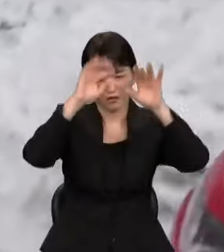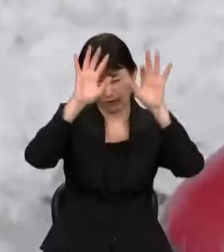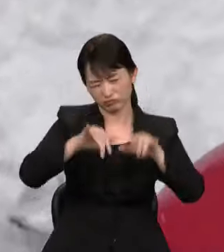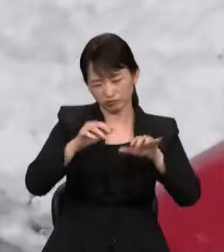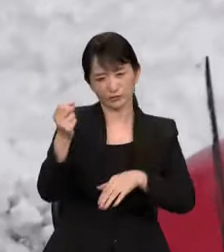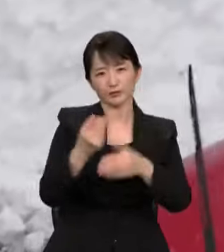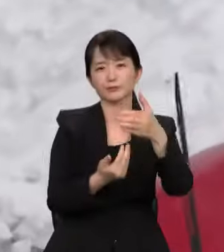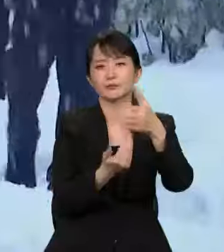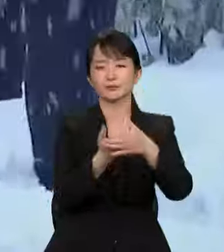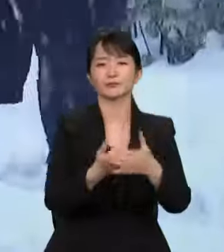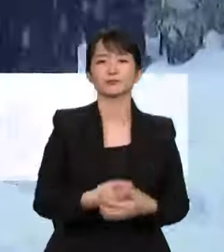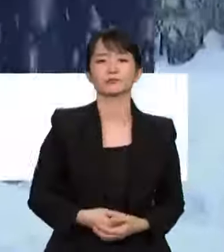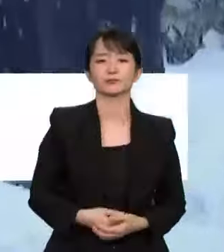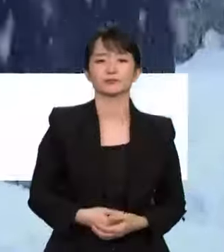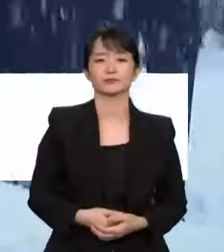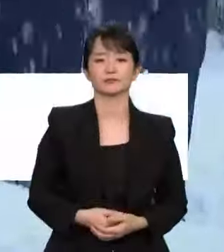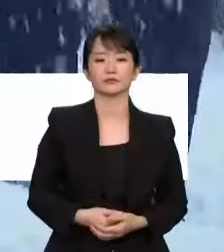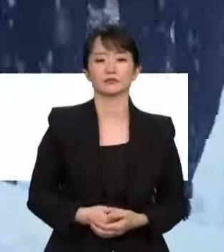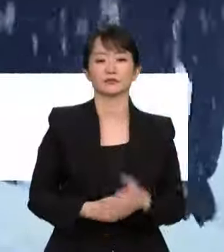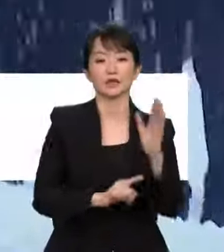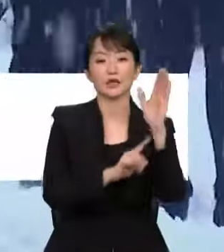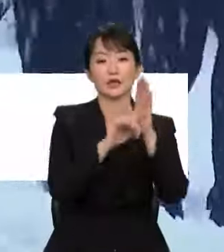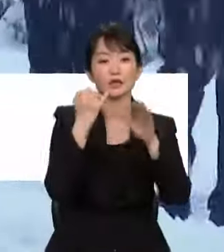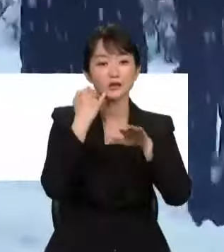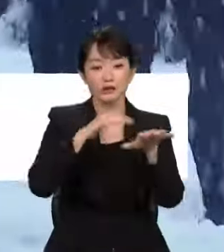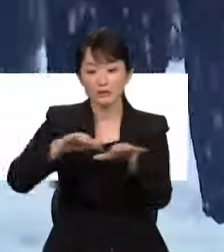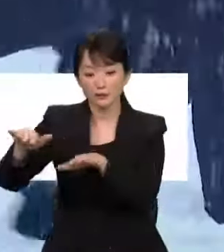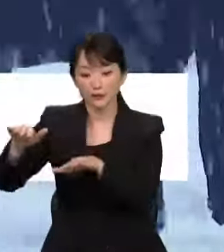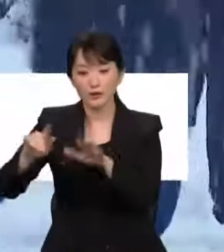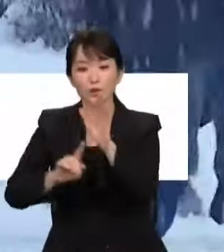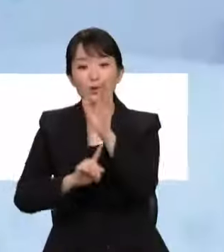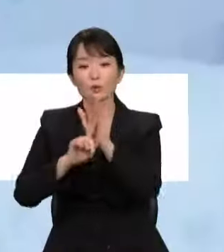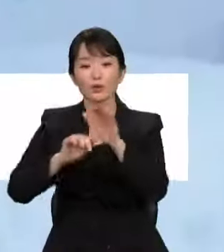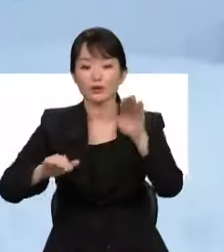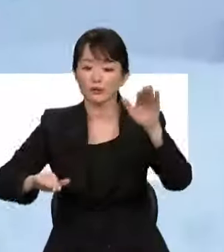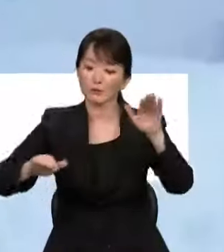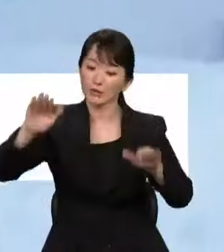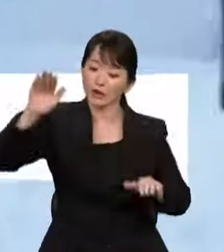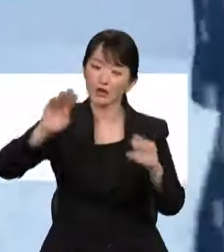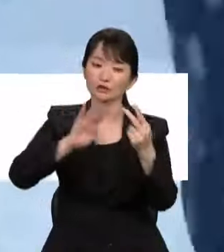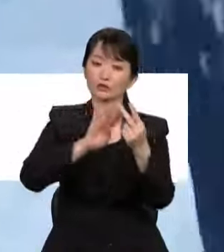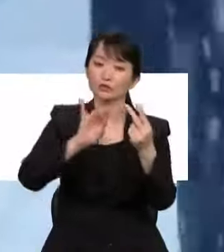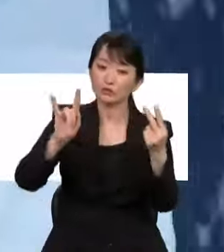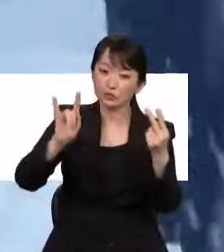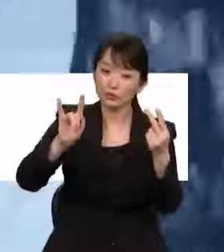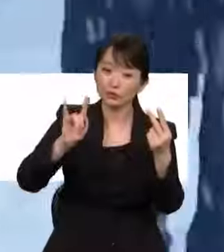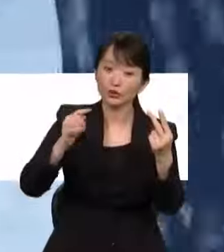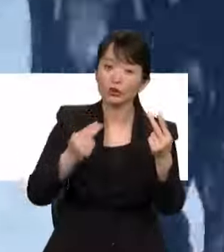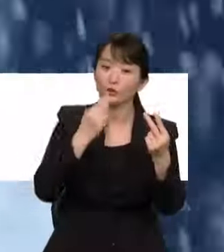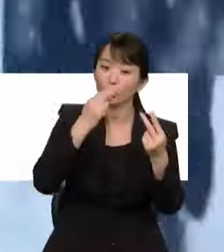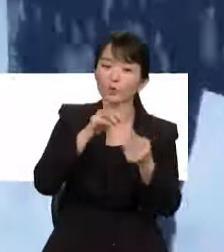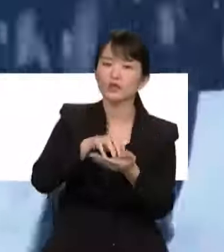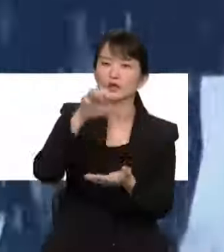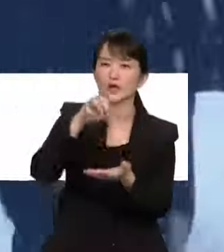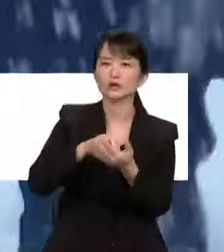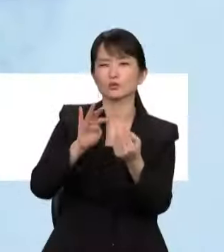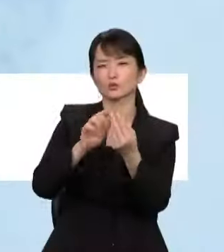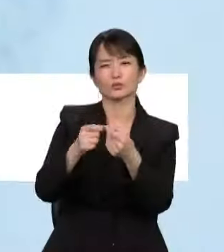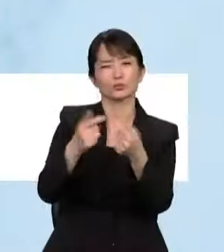말했습니다 비용과 바다 사이의 온도가 두 배로 올라가면은 수증기 량도 두 배로